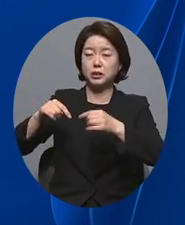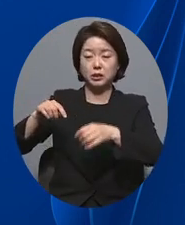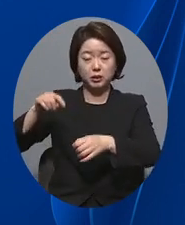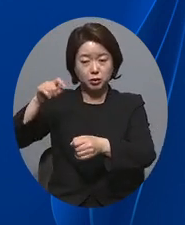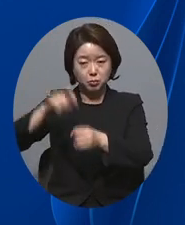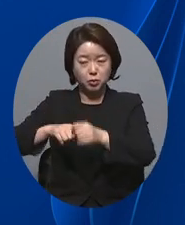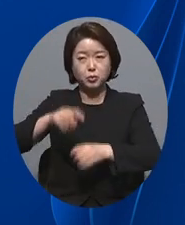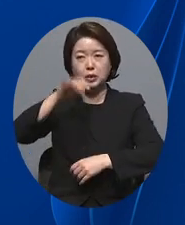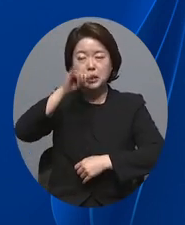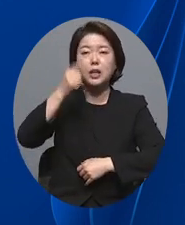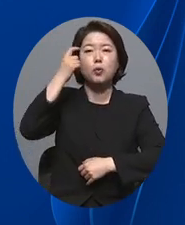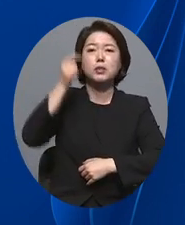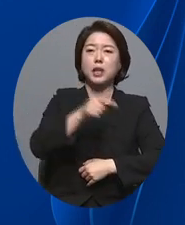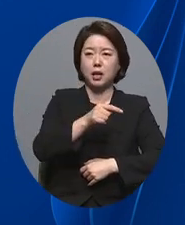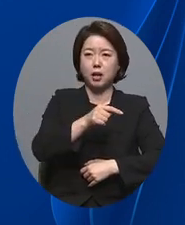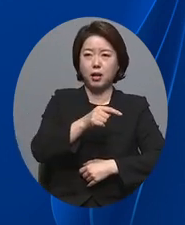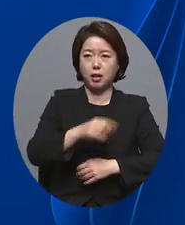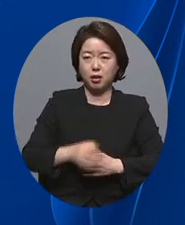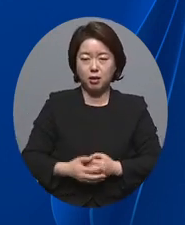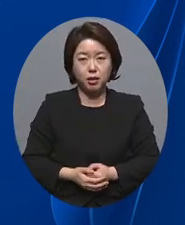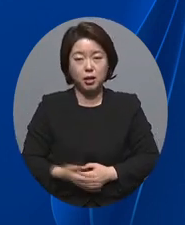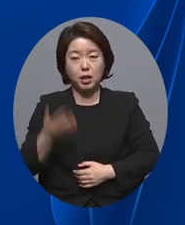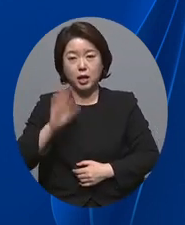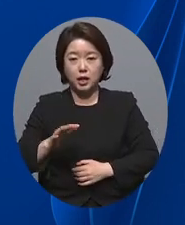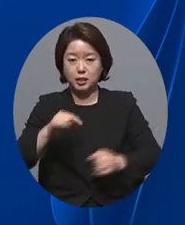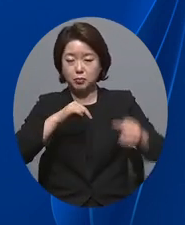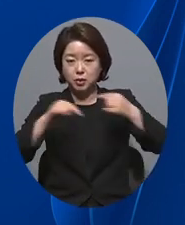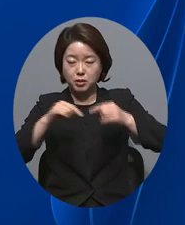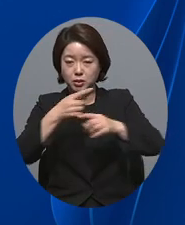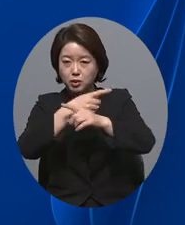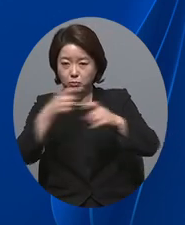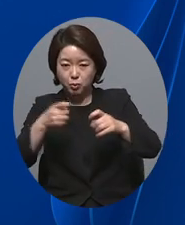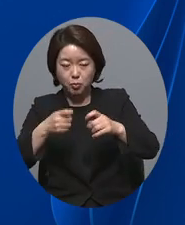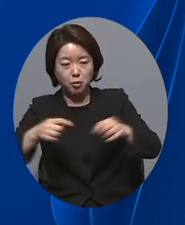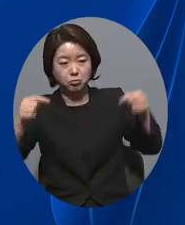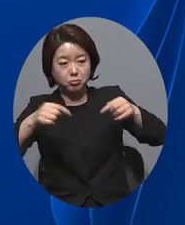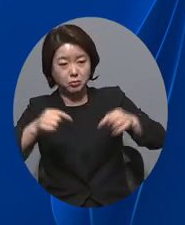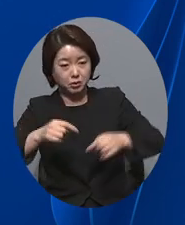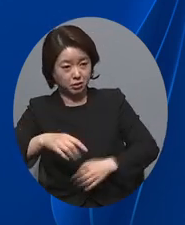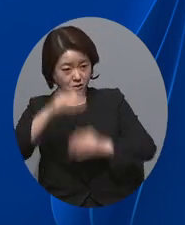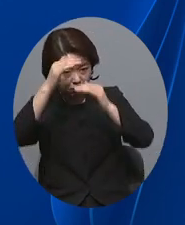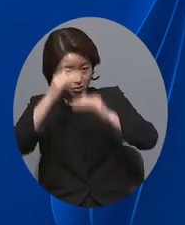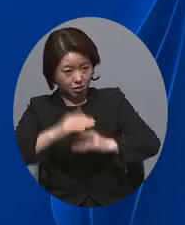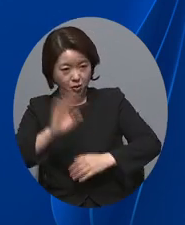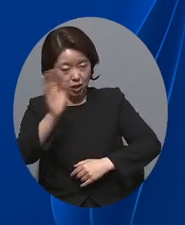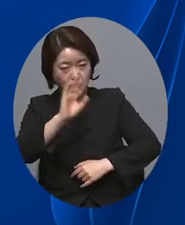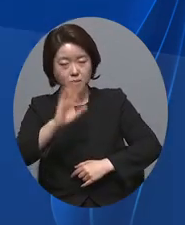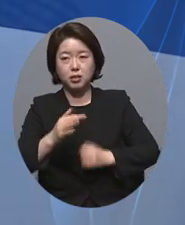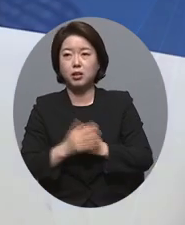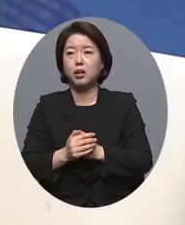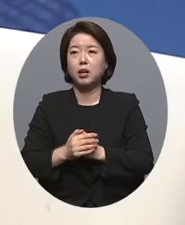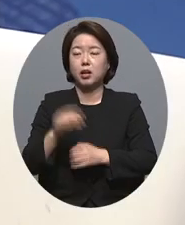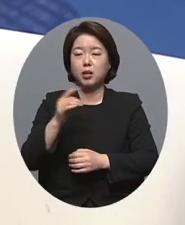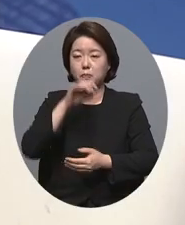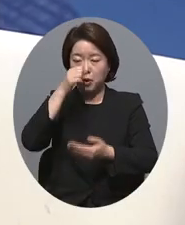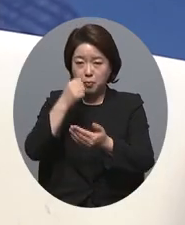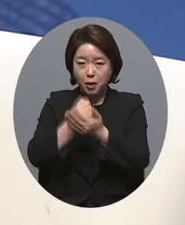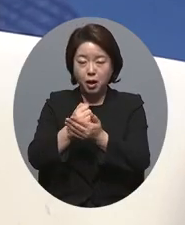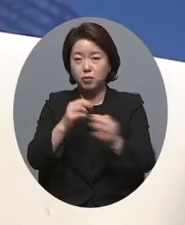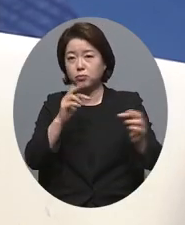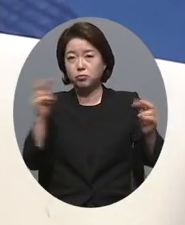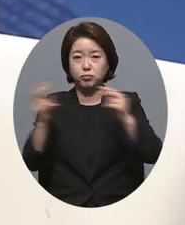생각한다 이런 얘기를 했습니다. 뭐 그렇지만 정치보복을 논할 단계는 지금은 아니다라고 얘기를 했고 적법성 공방도 이어졌습니다. 영상